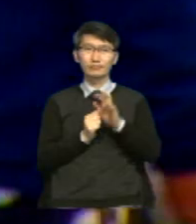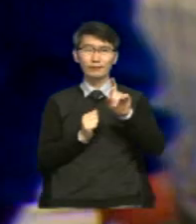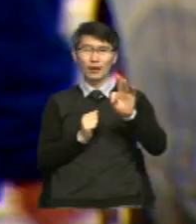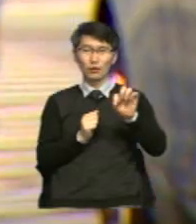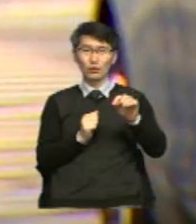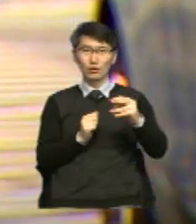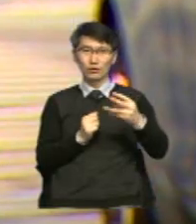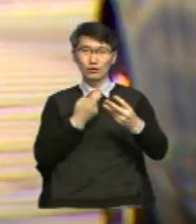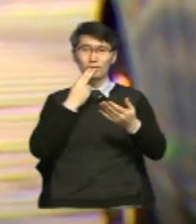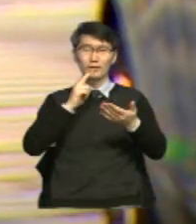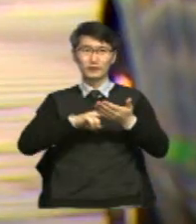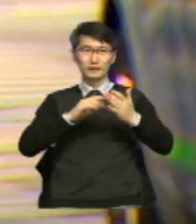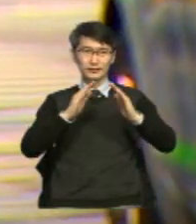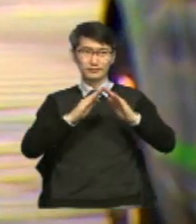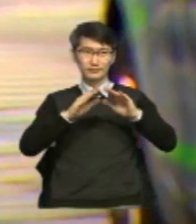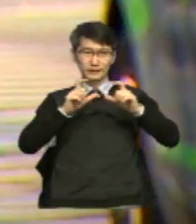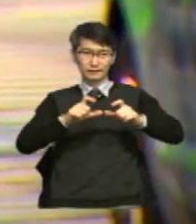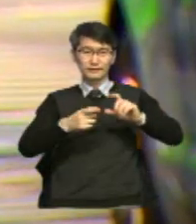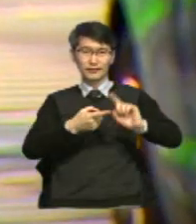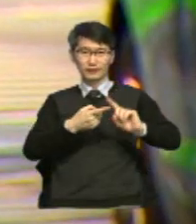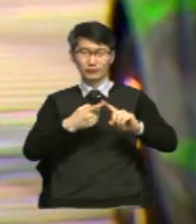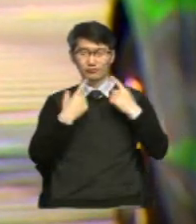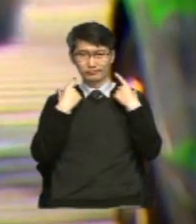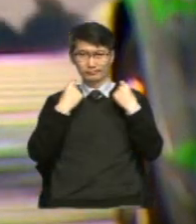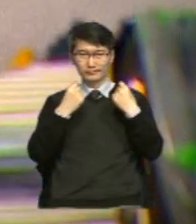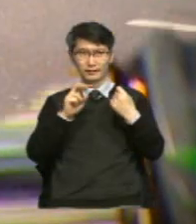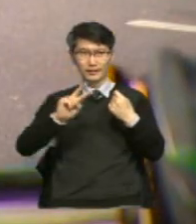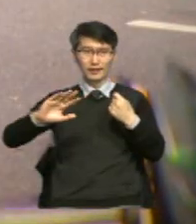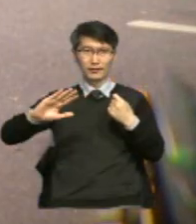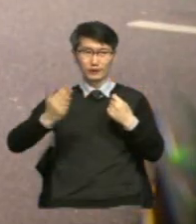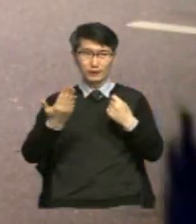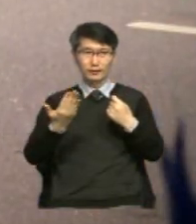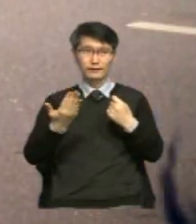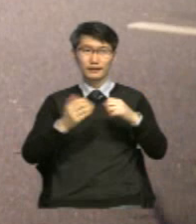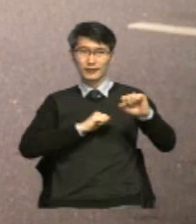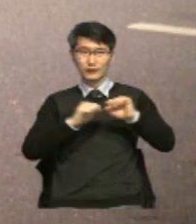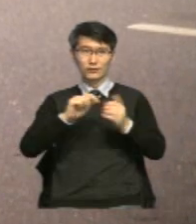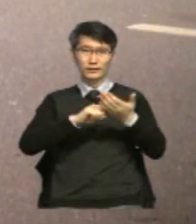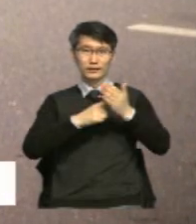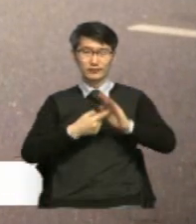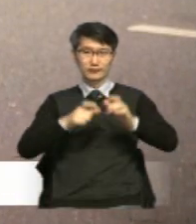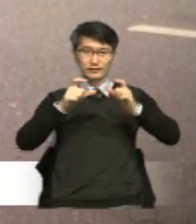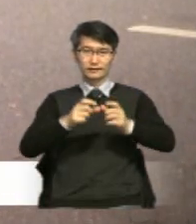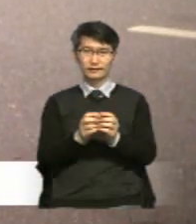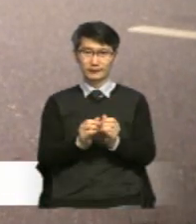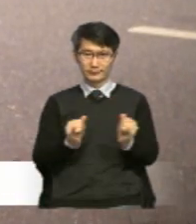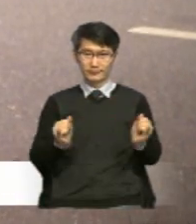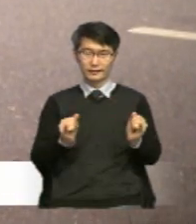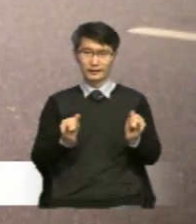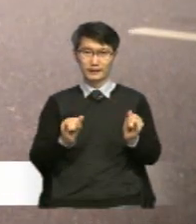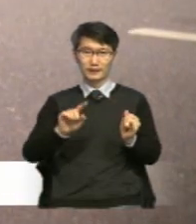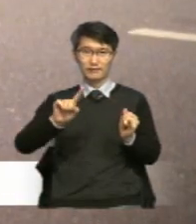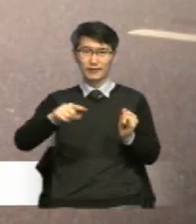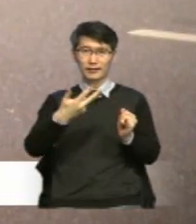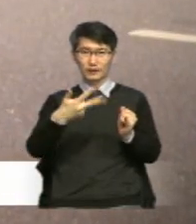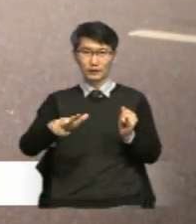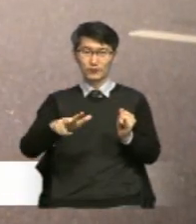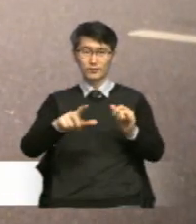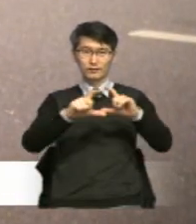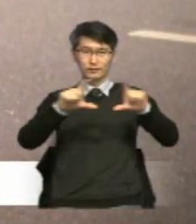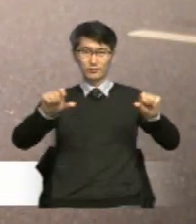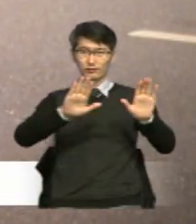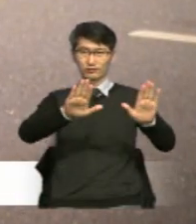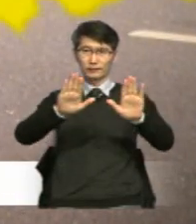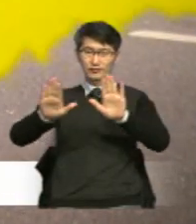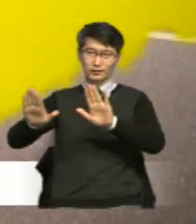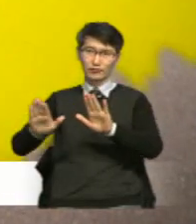망원동 우체국은 지금처럼 그 자리에 그대로 있어야 한다며 스스로 행동에 나선 동네 주민들. 107개 현수막은